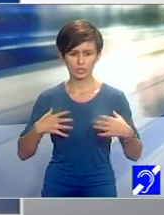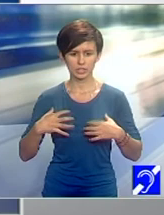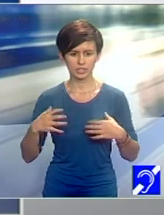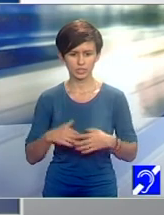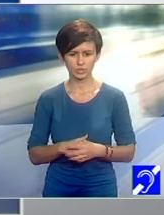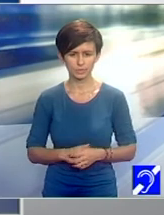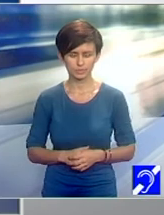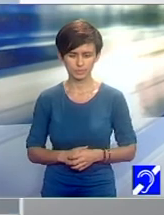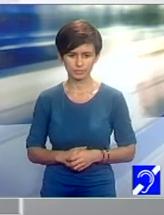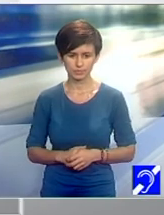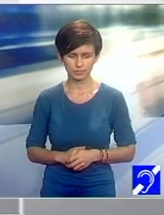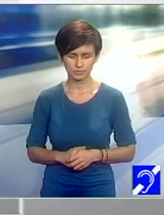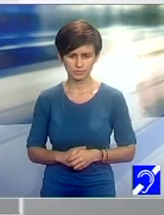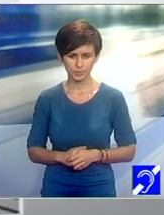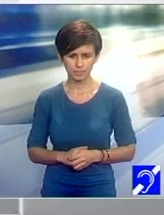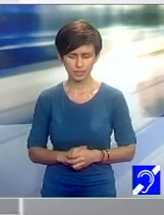Traumwelten.